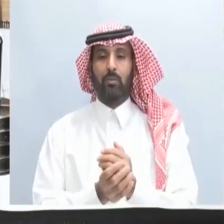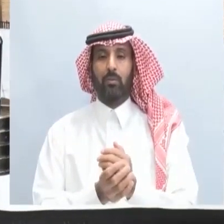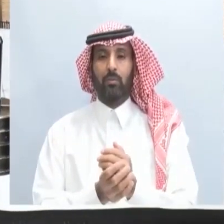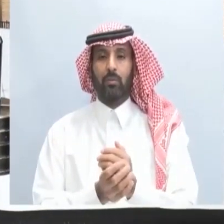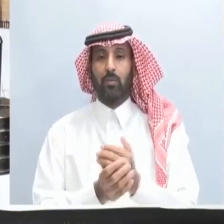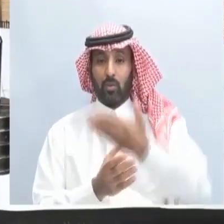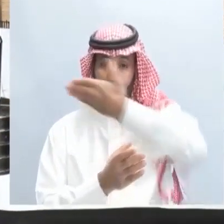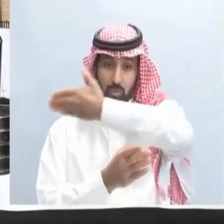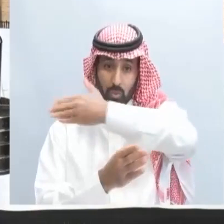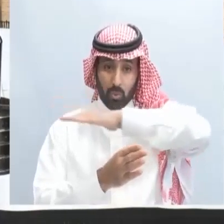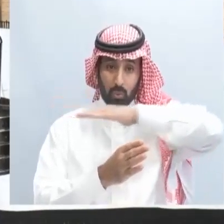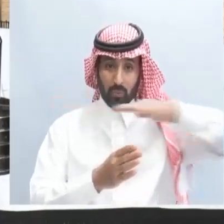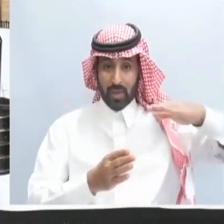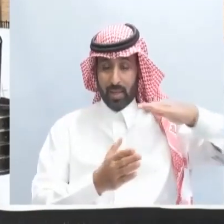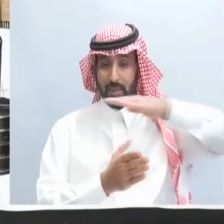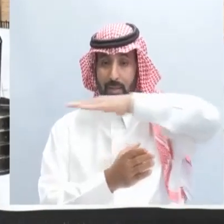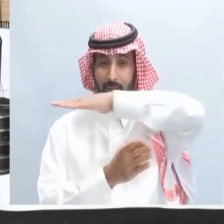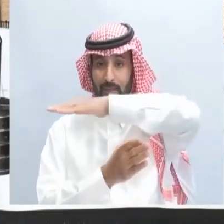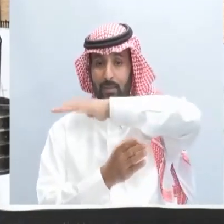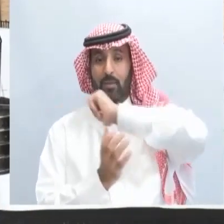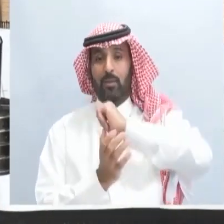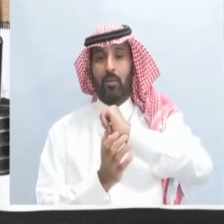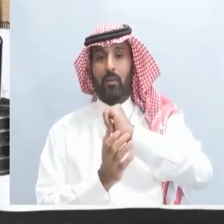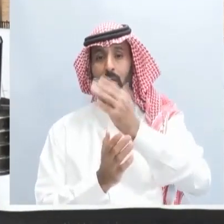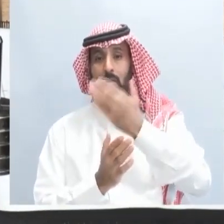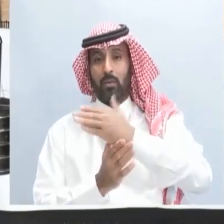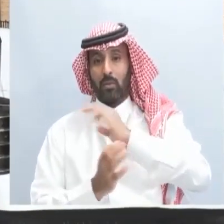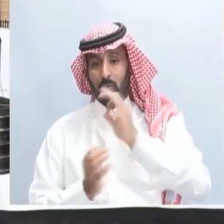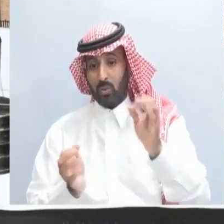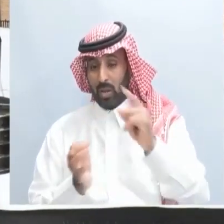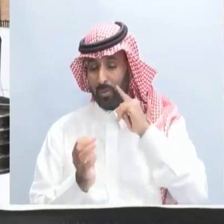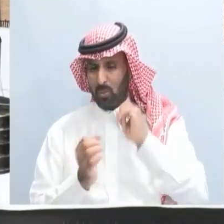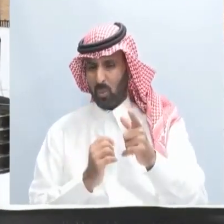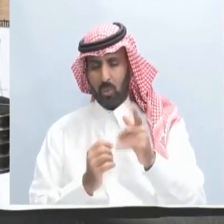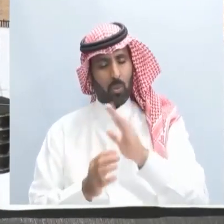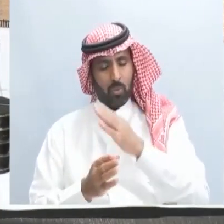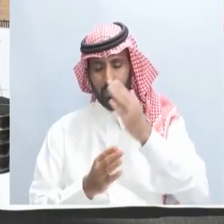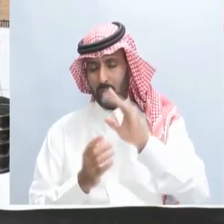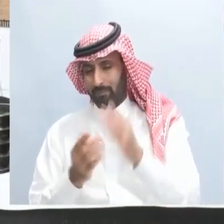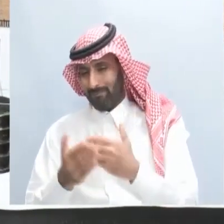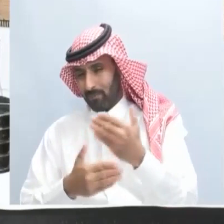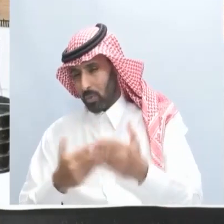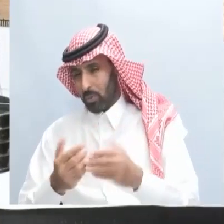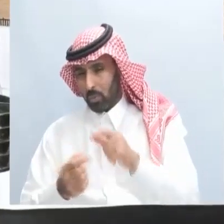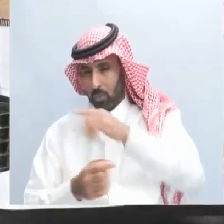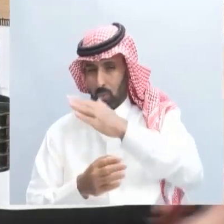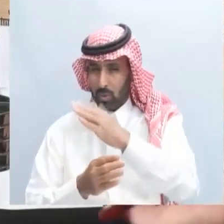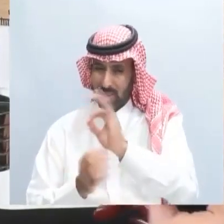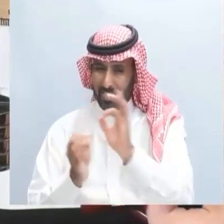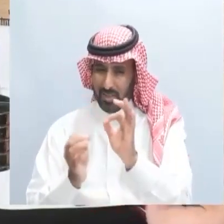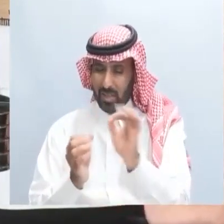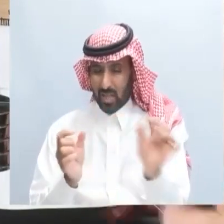افقي اذا انت لن تصل الى حاله التزام بشكل سريع ستقوم بالمحاوله باكثر من مره